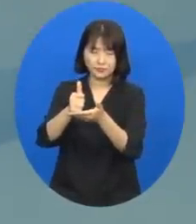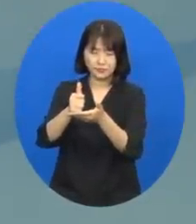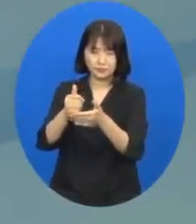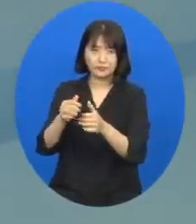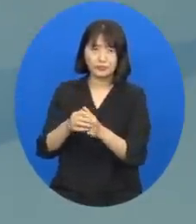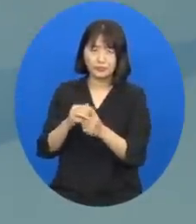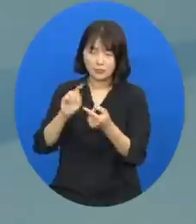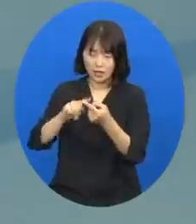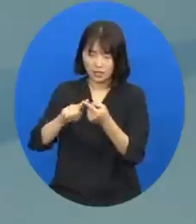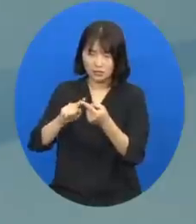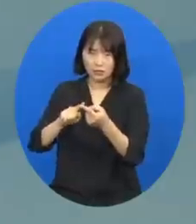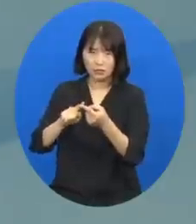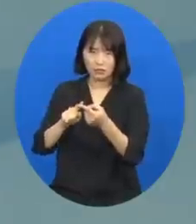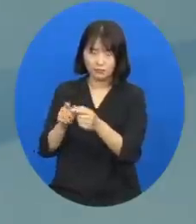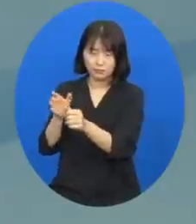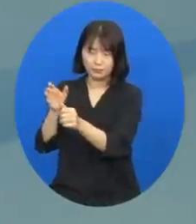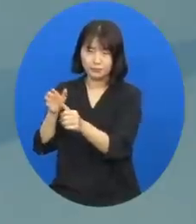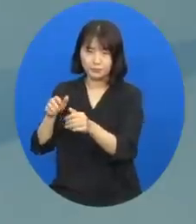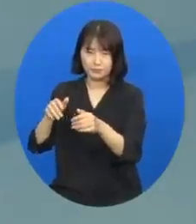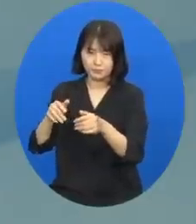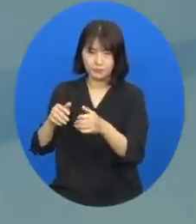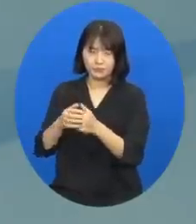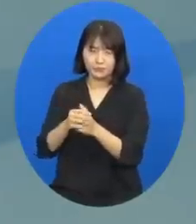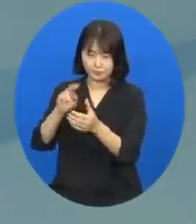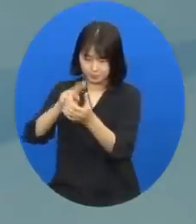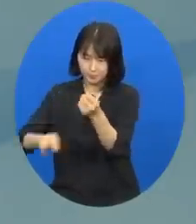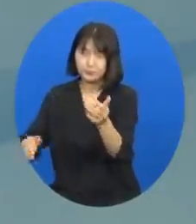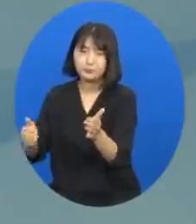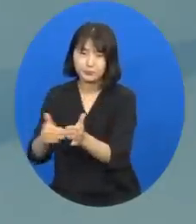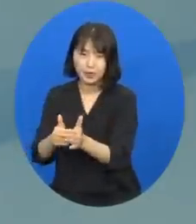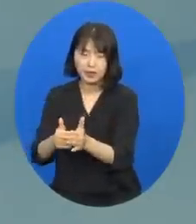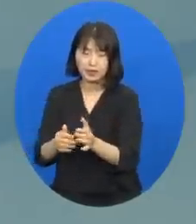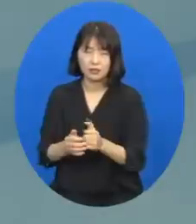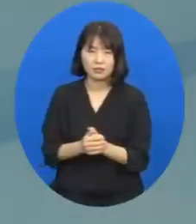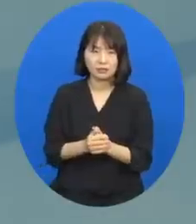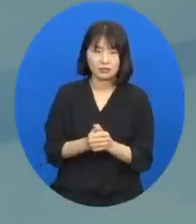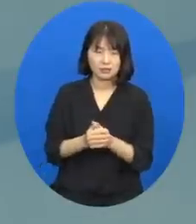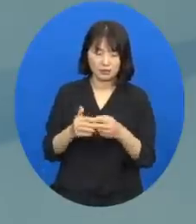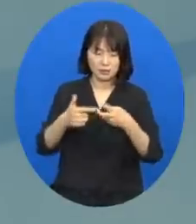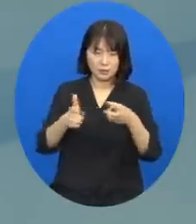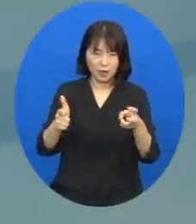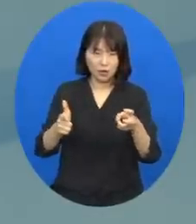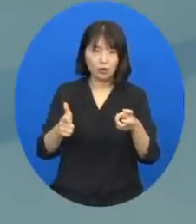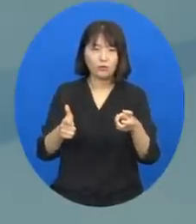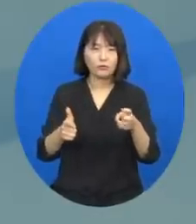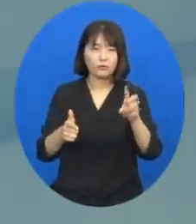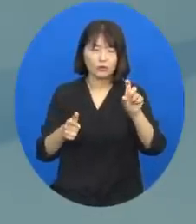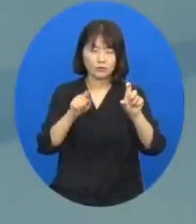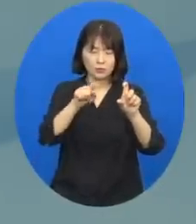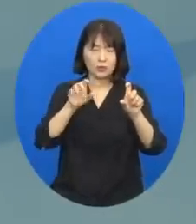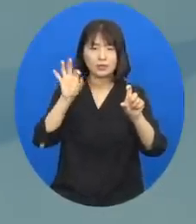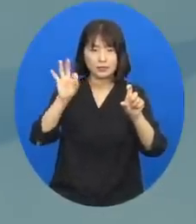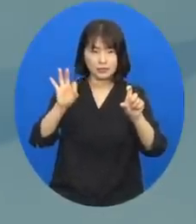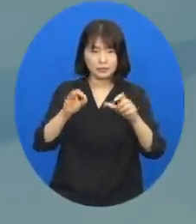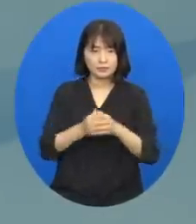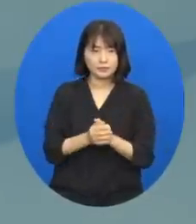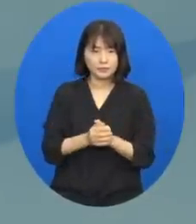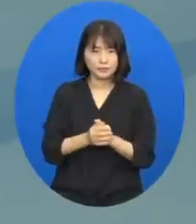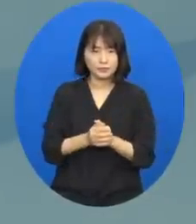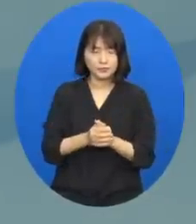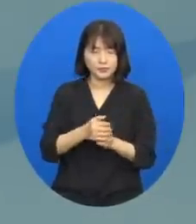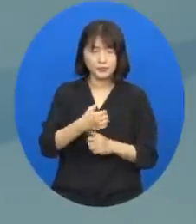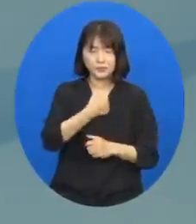진짜 이유가 있었어요 뭐라고 했냐면 마가복음 15장 10자리 에요 그 빌라도는 대 대상들의